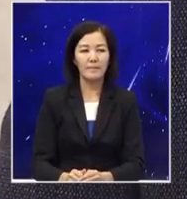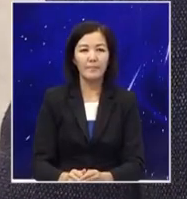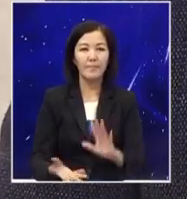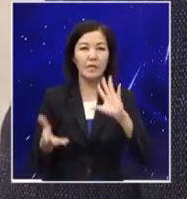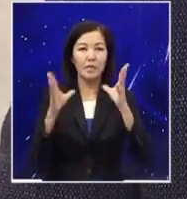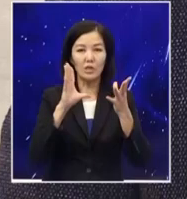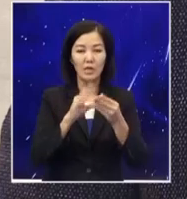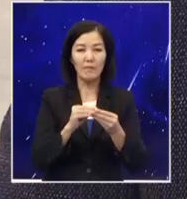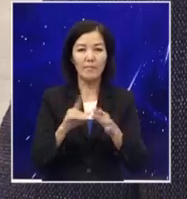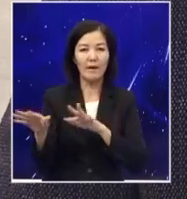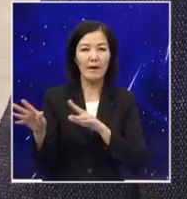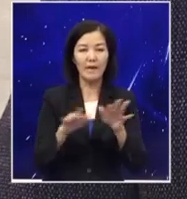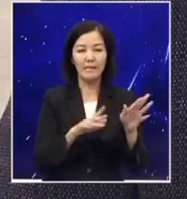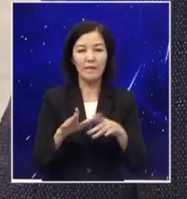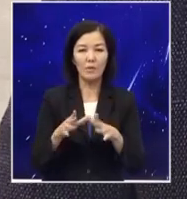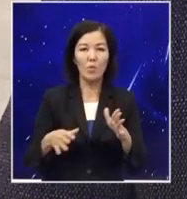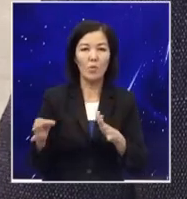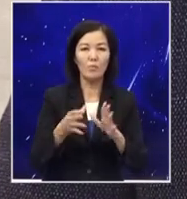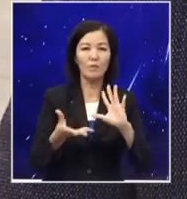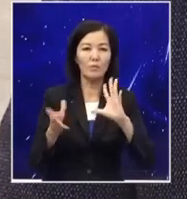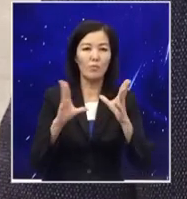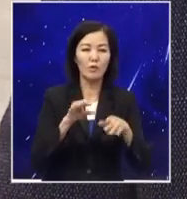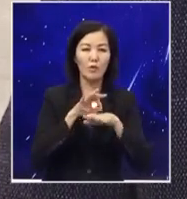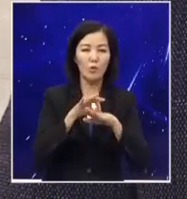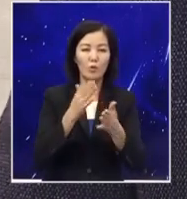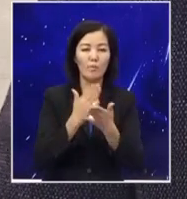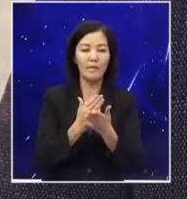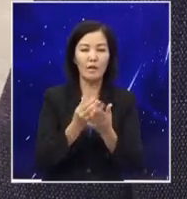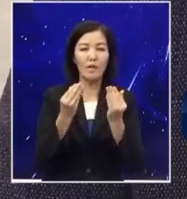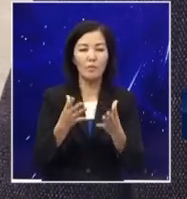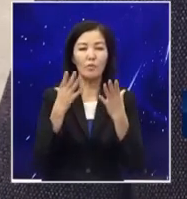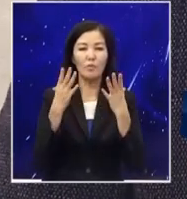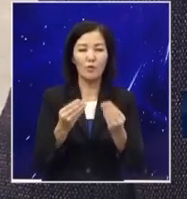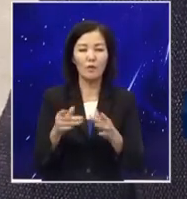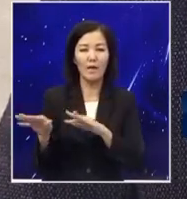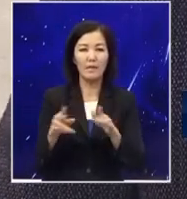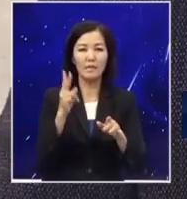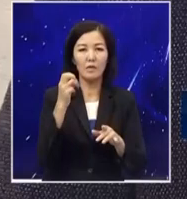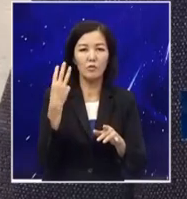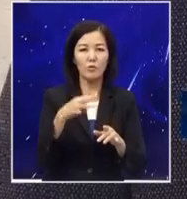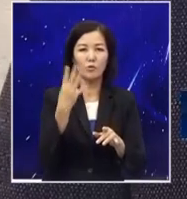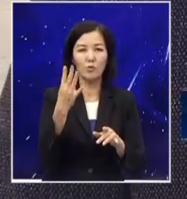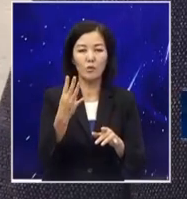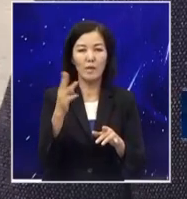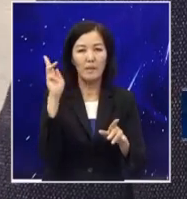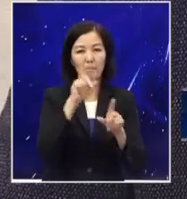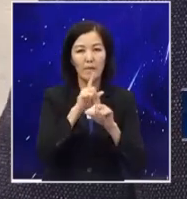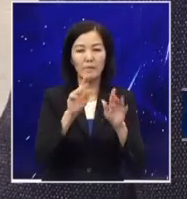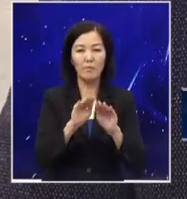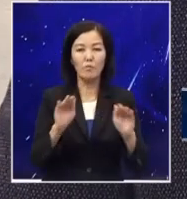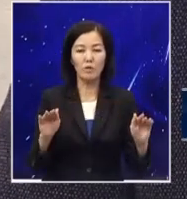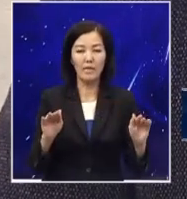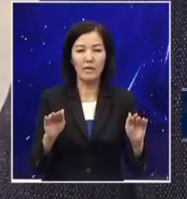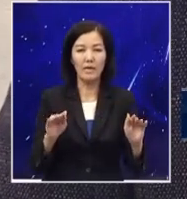Жалпы осы акцияны біз облыс көлемінде ұйымдастырып отырмыз. Бүгінгі күні осы акция аясында 234 мектеп оқушыларына,